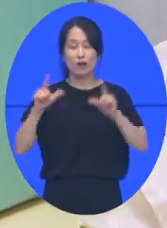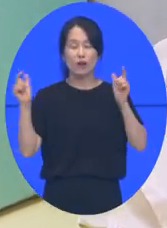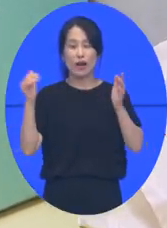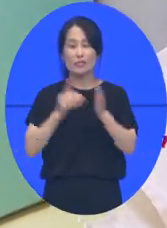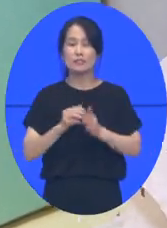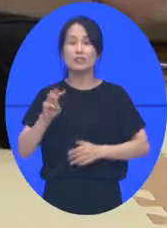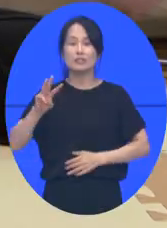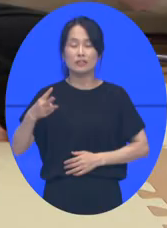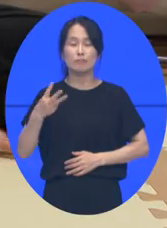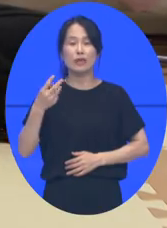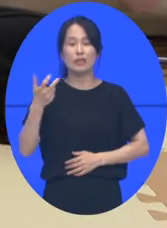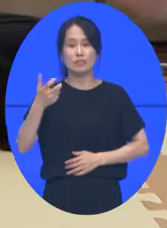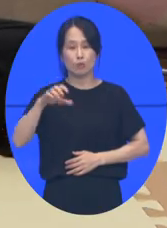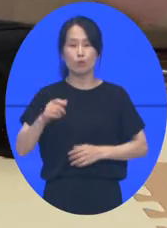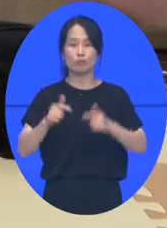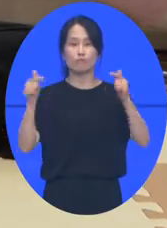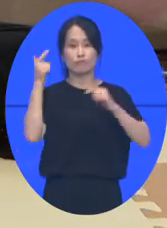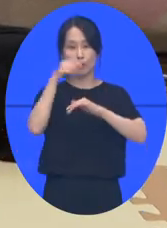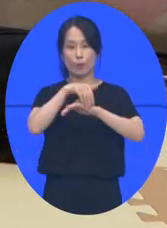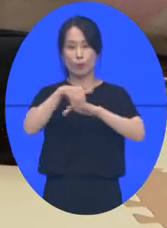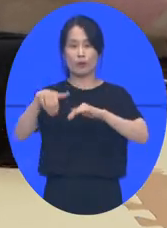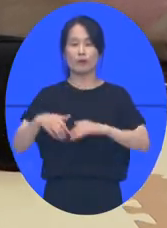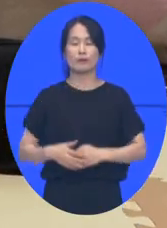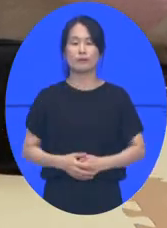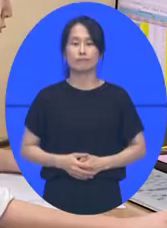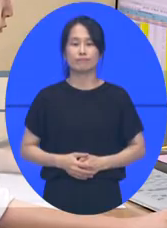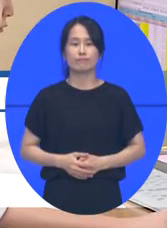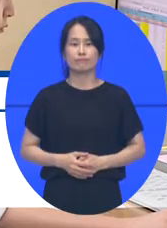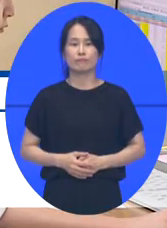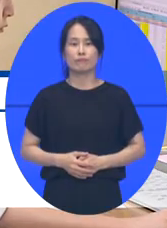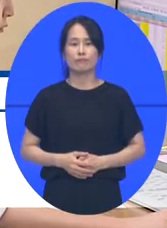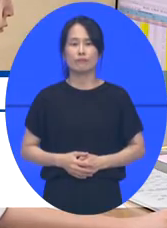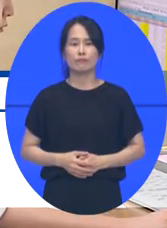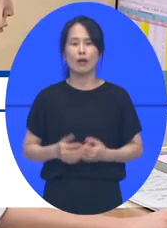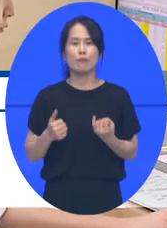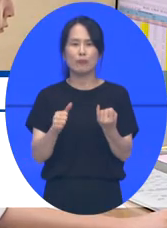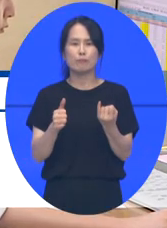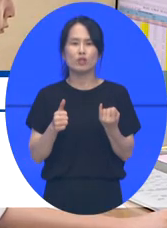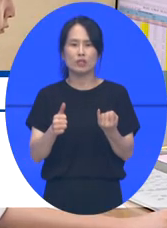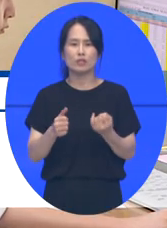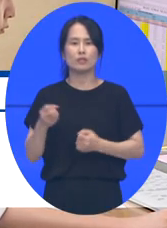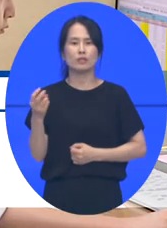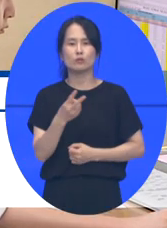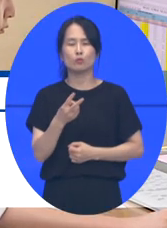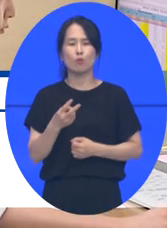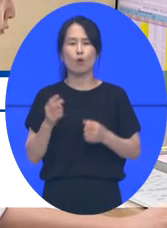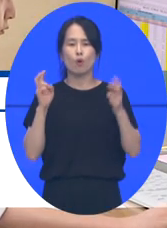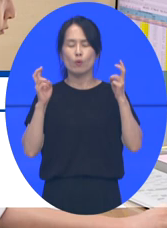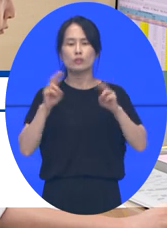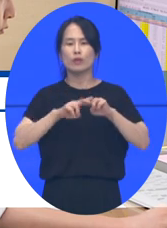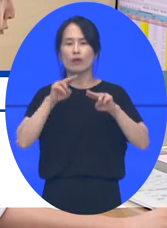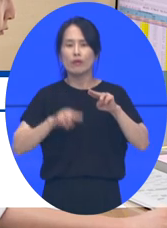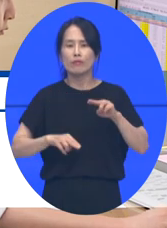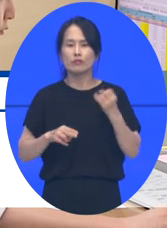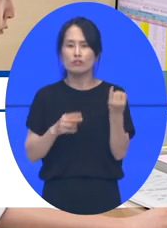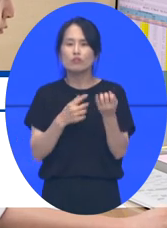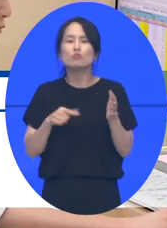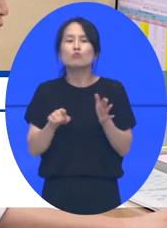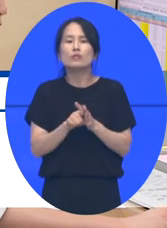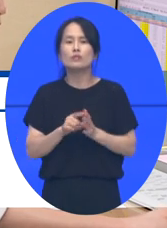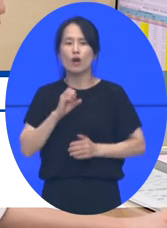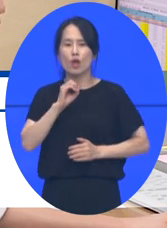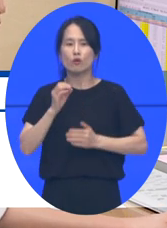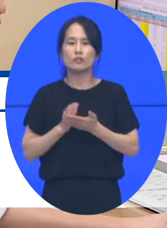2016년까지 370곳으로 확대할 계획입니다. 맞벌이 및 경력단절 여성들의 보육여건 개선을 위해 영세아